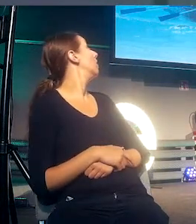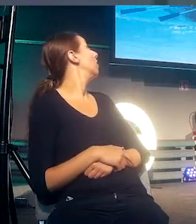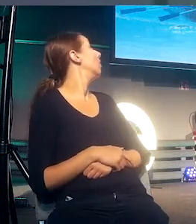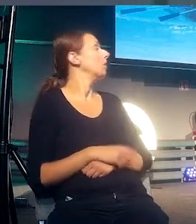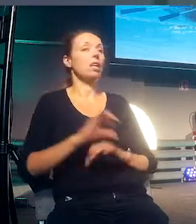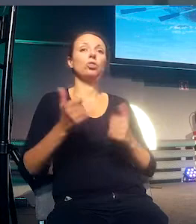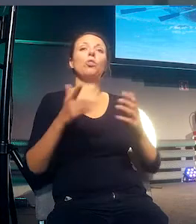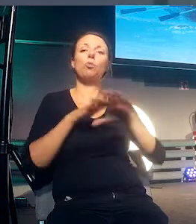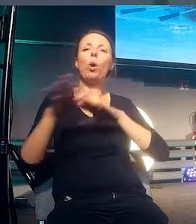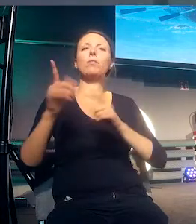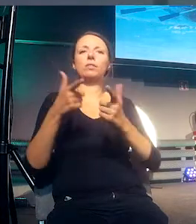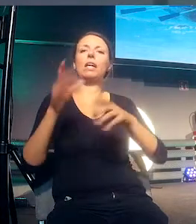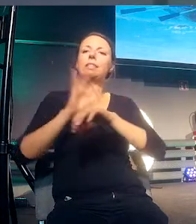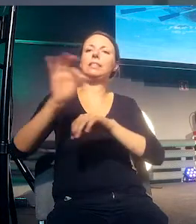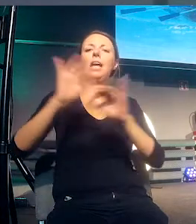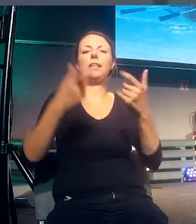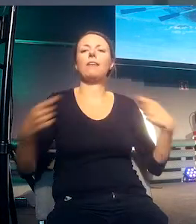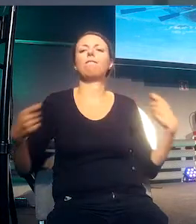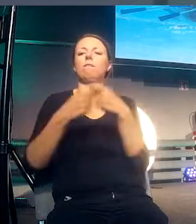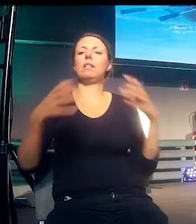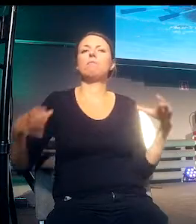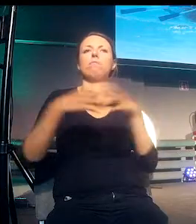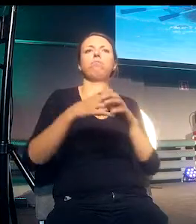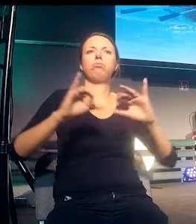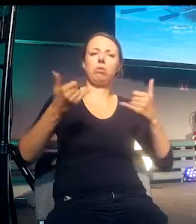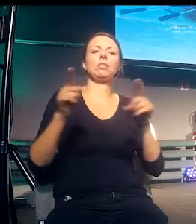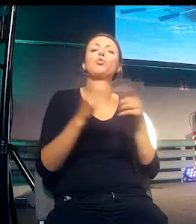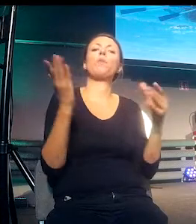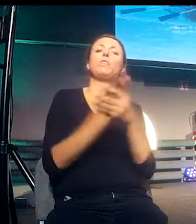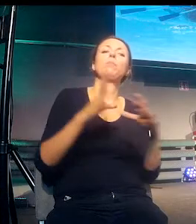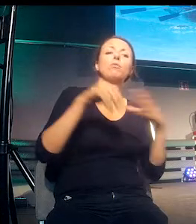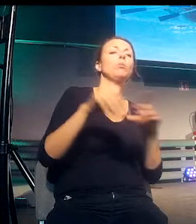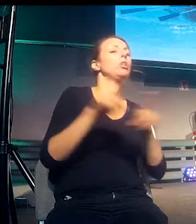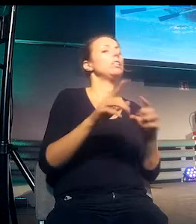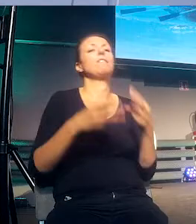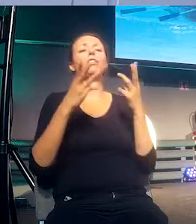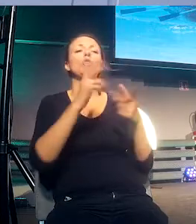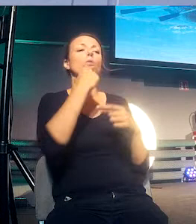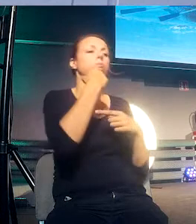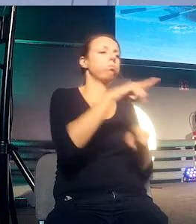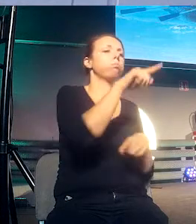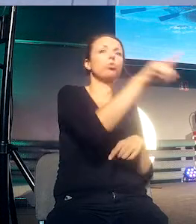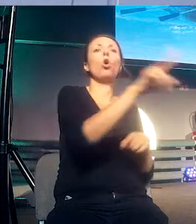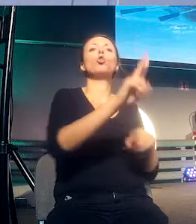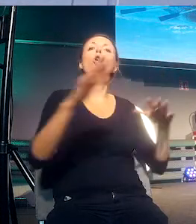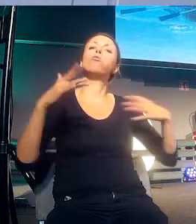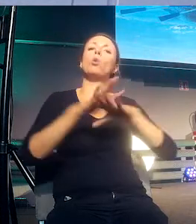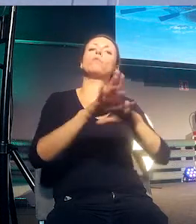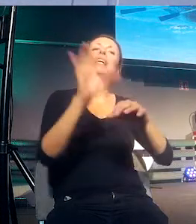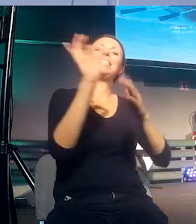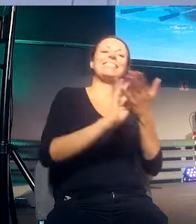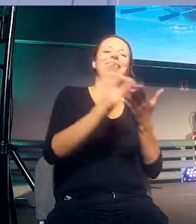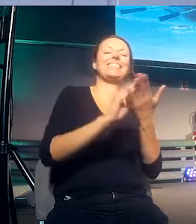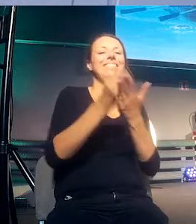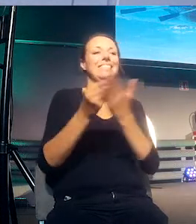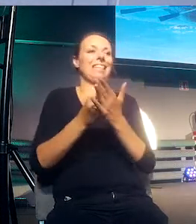odnaleźć w całym krajobrazie firmy, jest to, kto i co wpływa na design. Czyli teraz będę mówić o tych